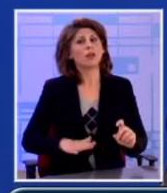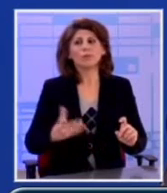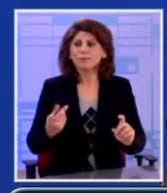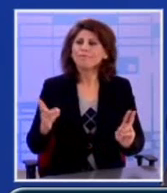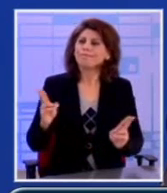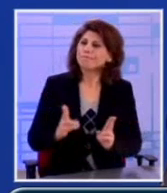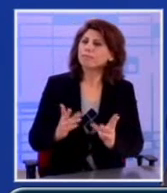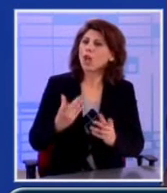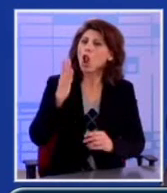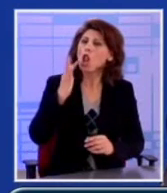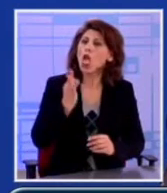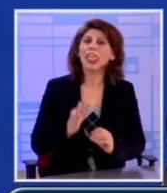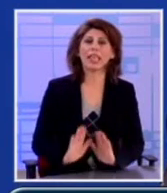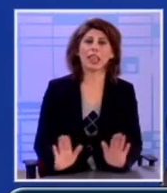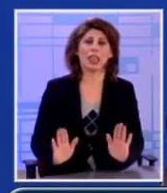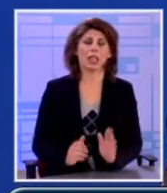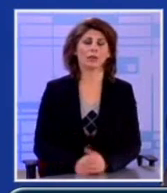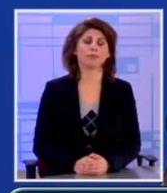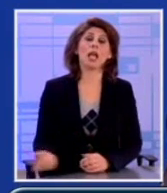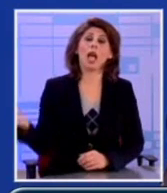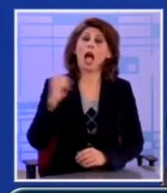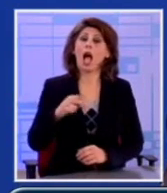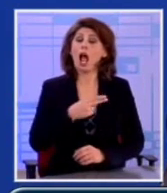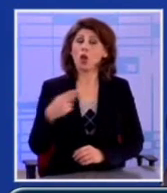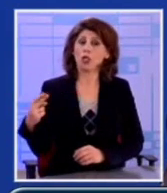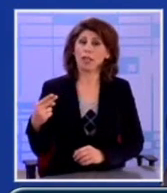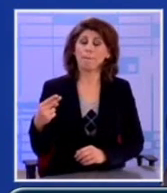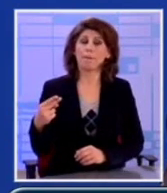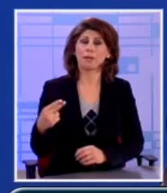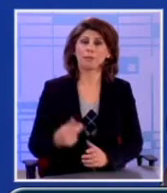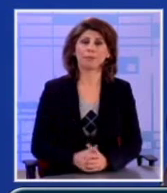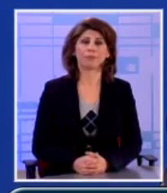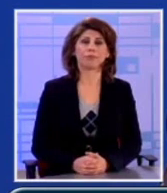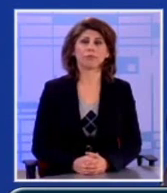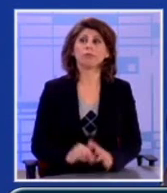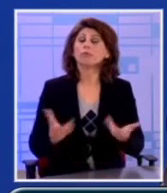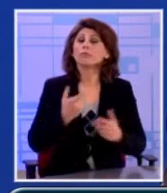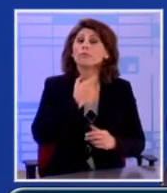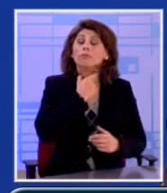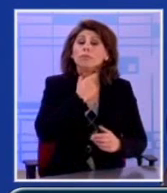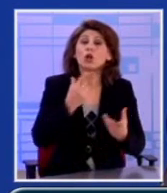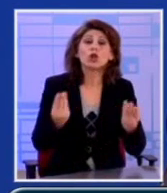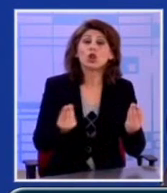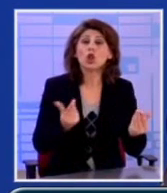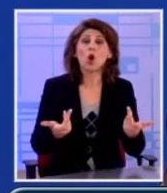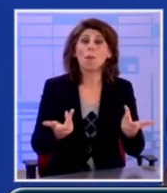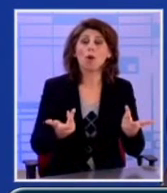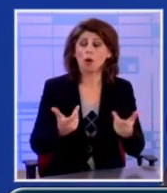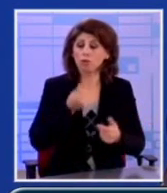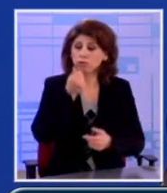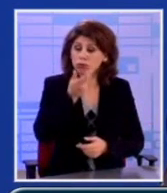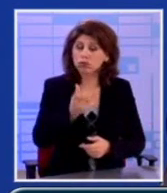εξορθολογισμό. Ένα άλλο ζήτημα είναι με πόσο επίγοντα τρόπο γίνονται οι